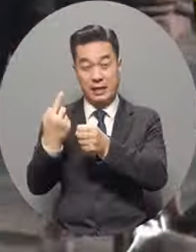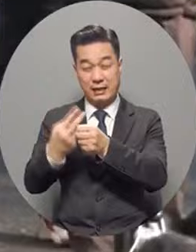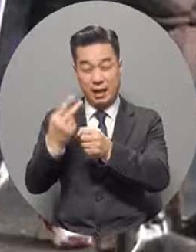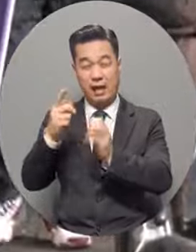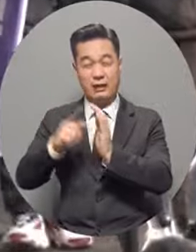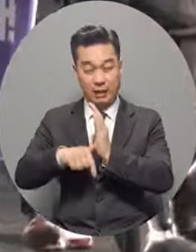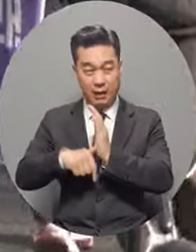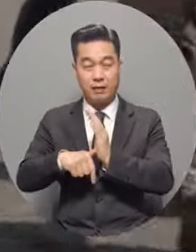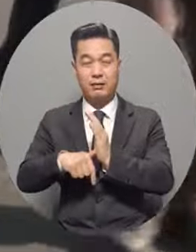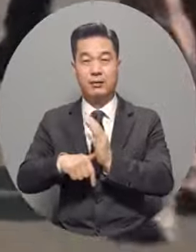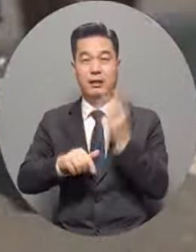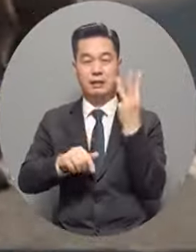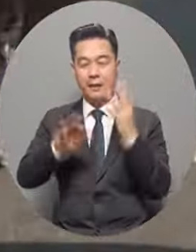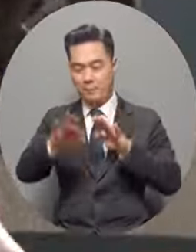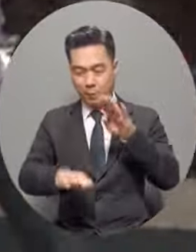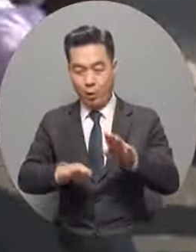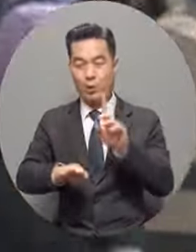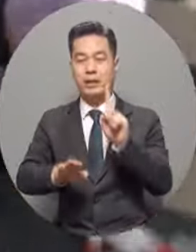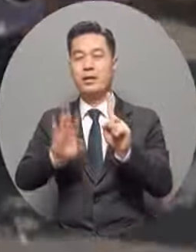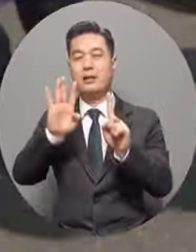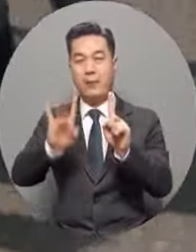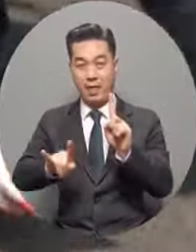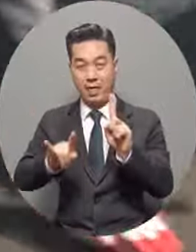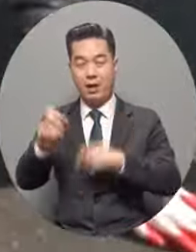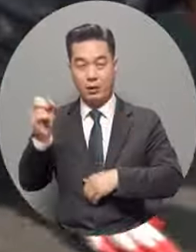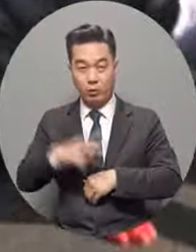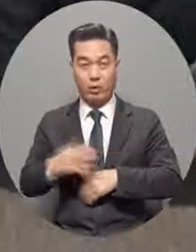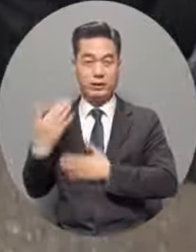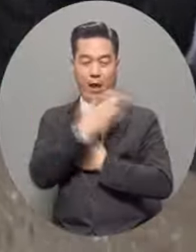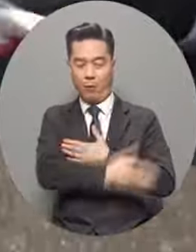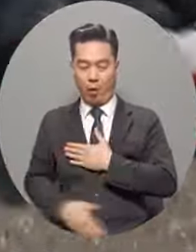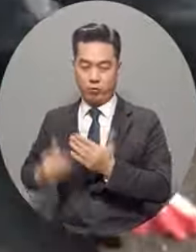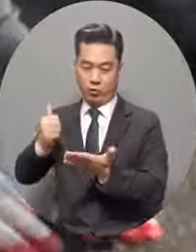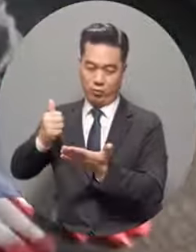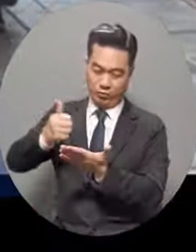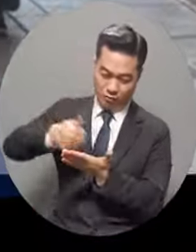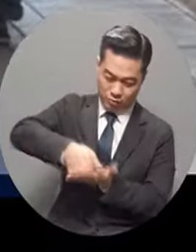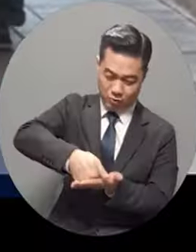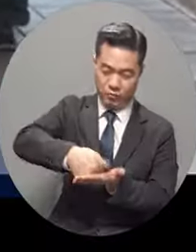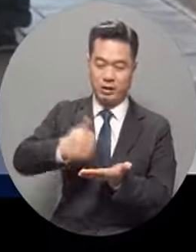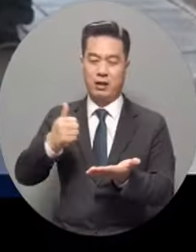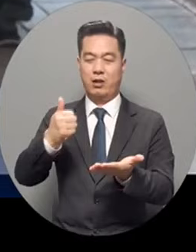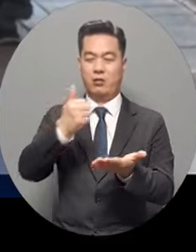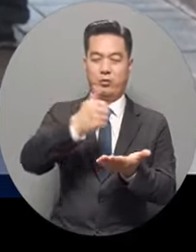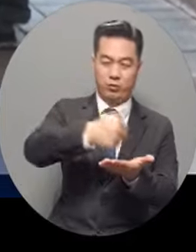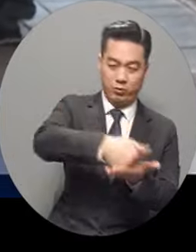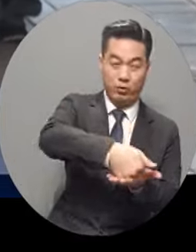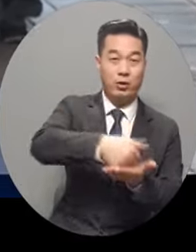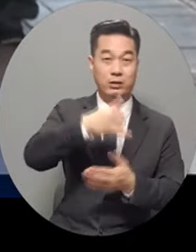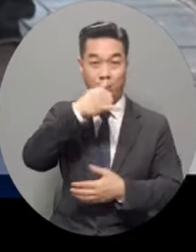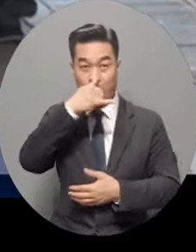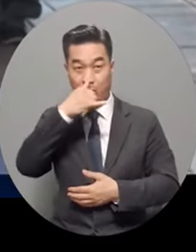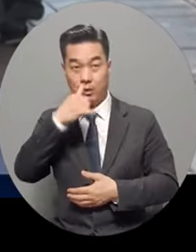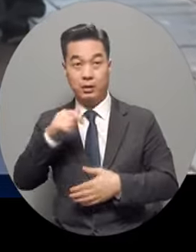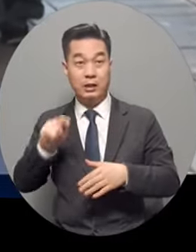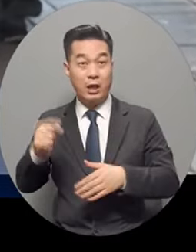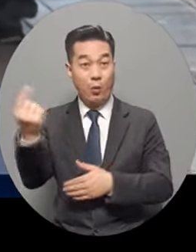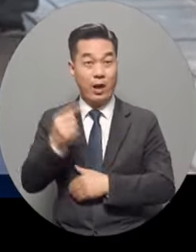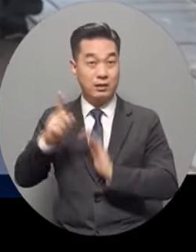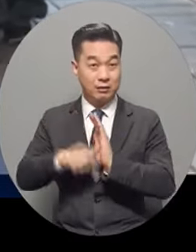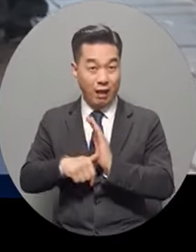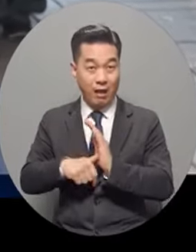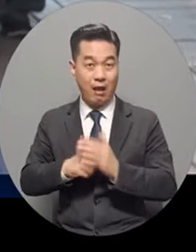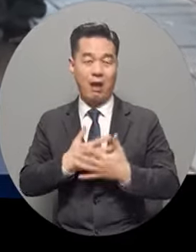위에 오체 투지에 이어 다시 한번 온몸으로 호소에 나섰습니다. 여기 왔을 때 가슴이 먹먹한데 얼마나 숨막혀